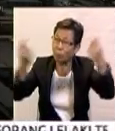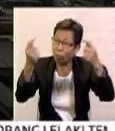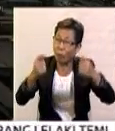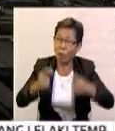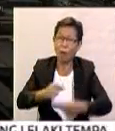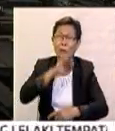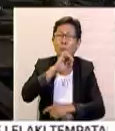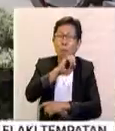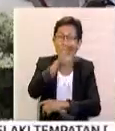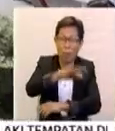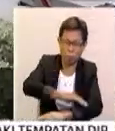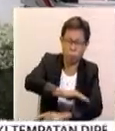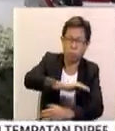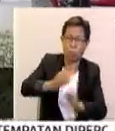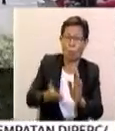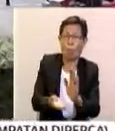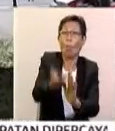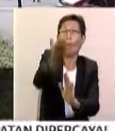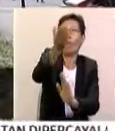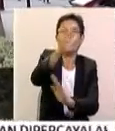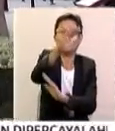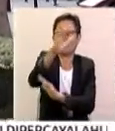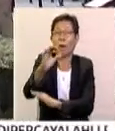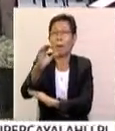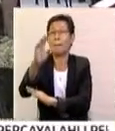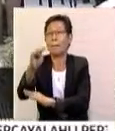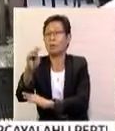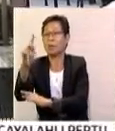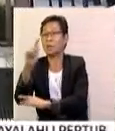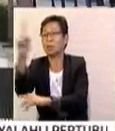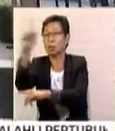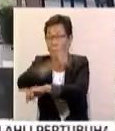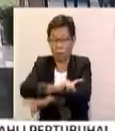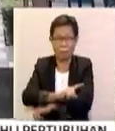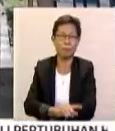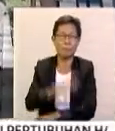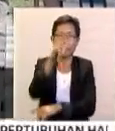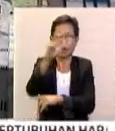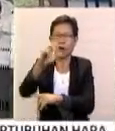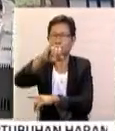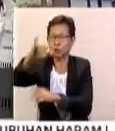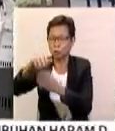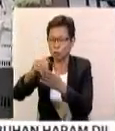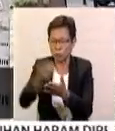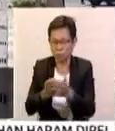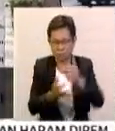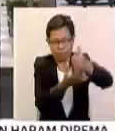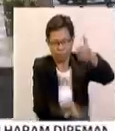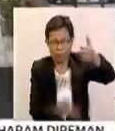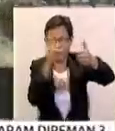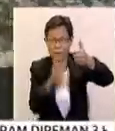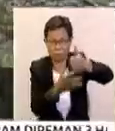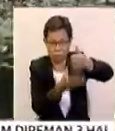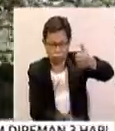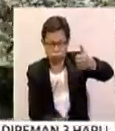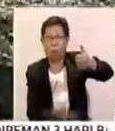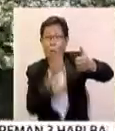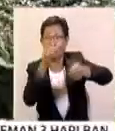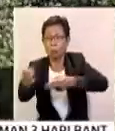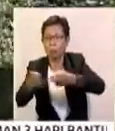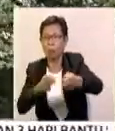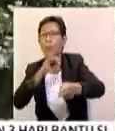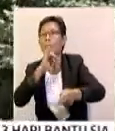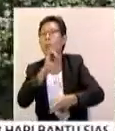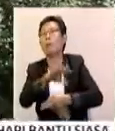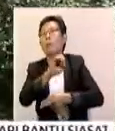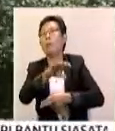boleh meningkat 500 metrik tan saban hari. Lebih 300 juta ringgit diperuntukkan kerajaan untuk menguruskan